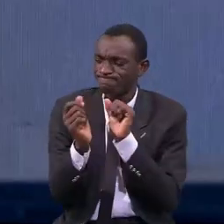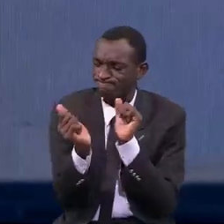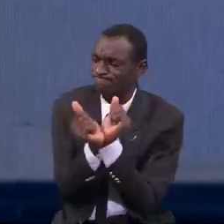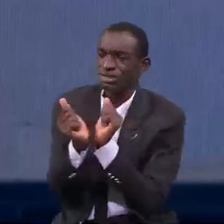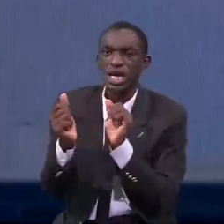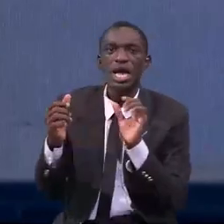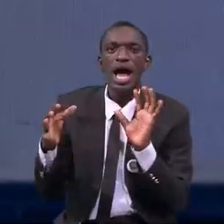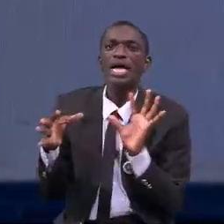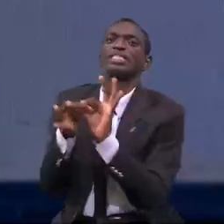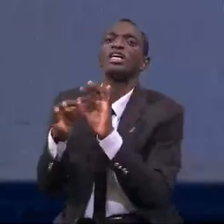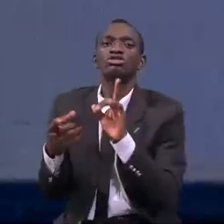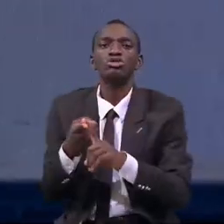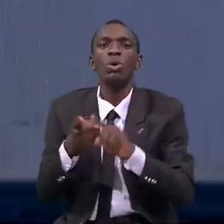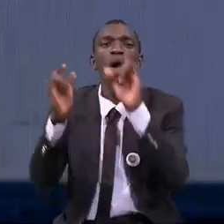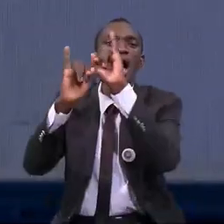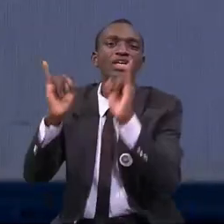aux